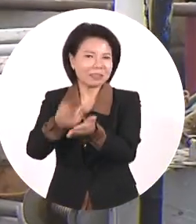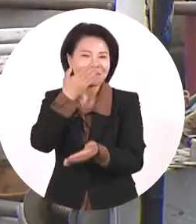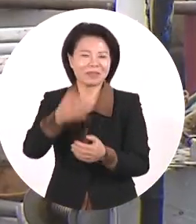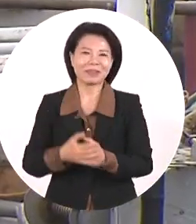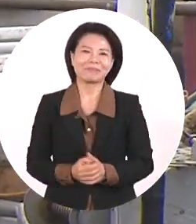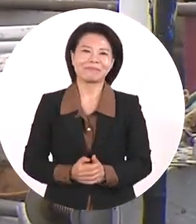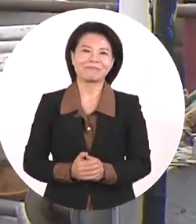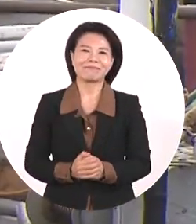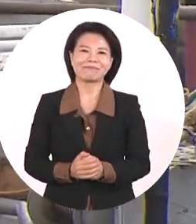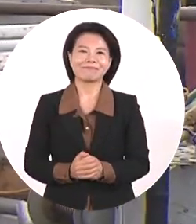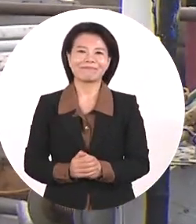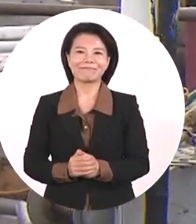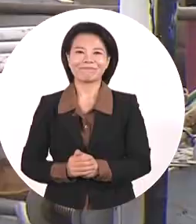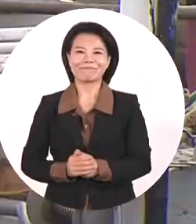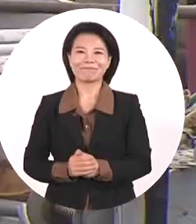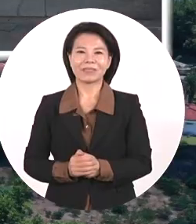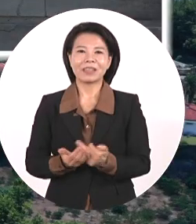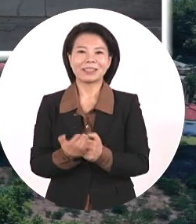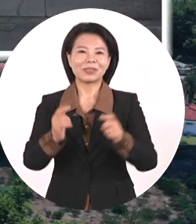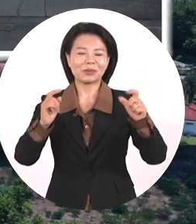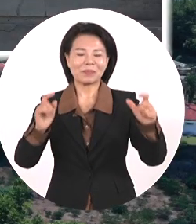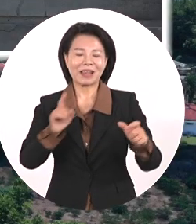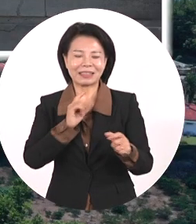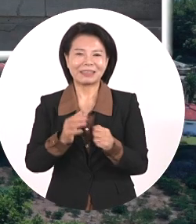통해 접수받습니다.